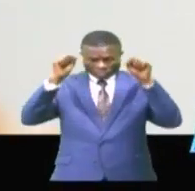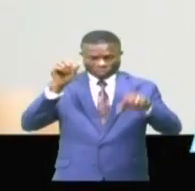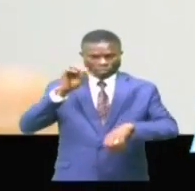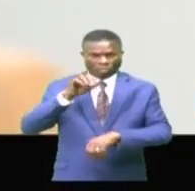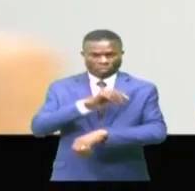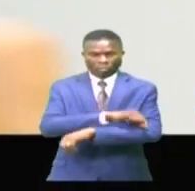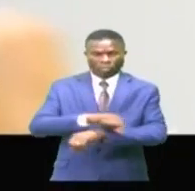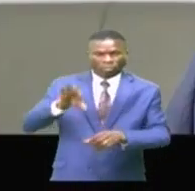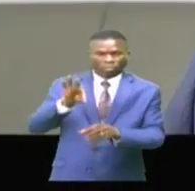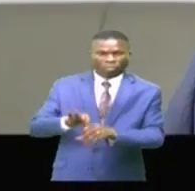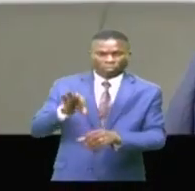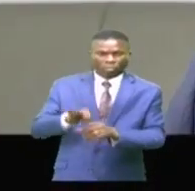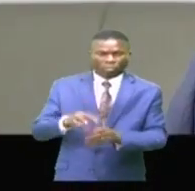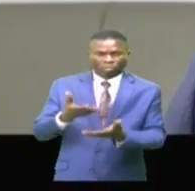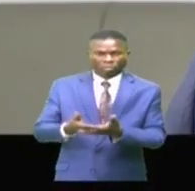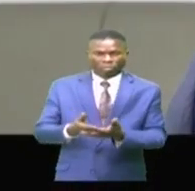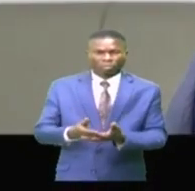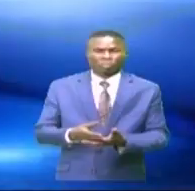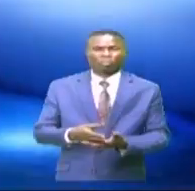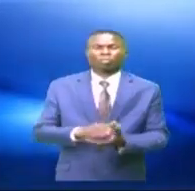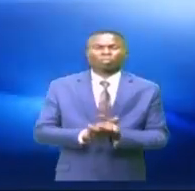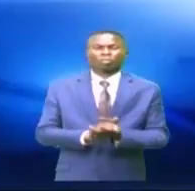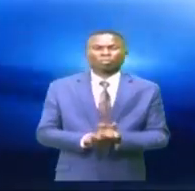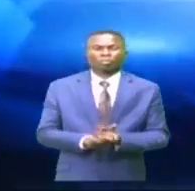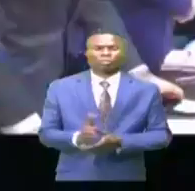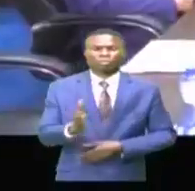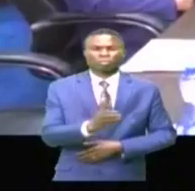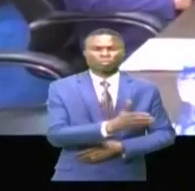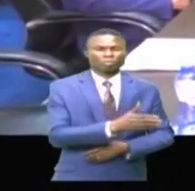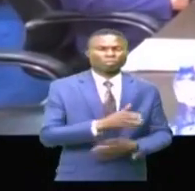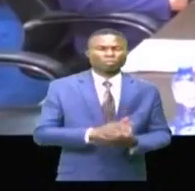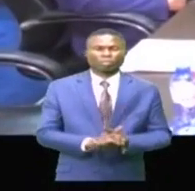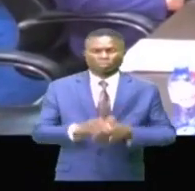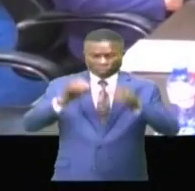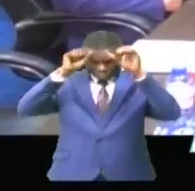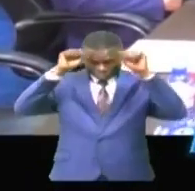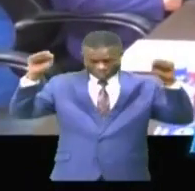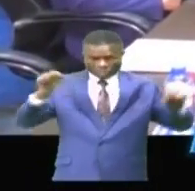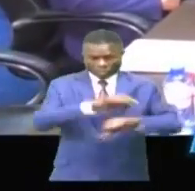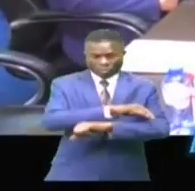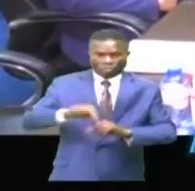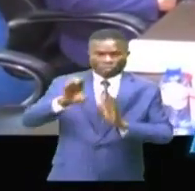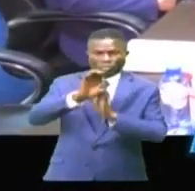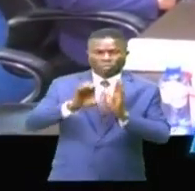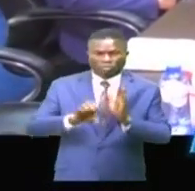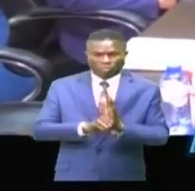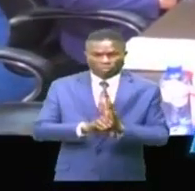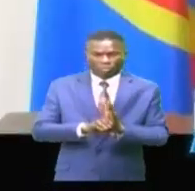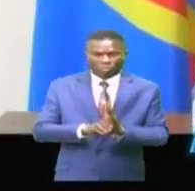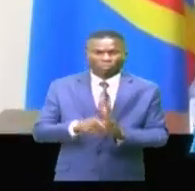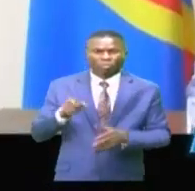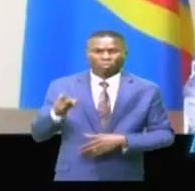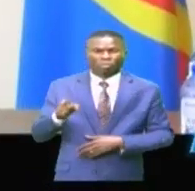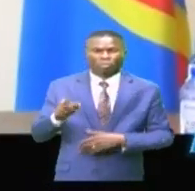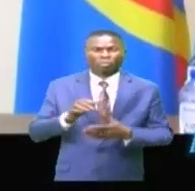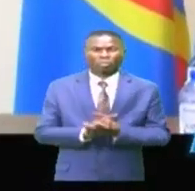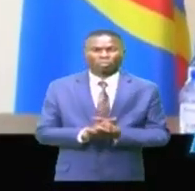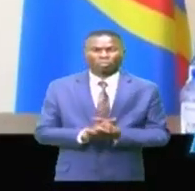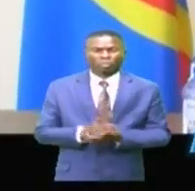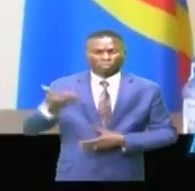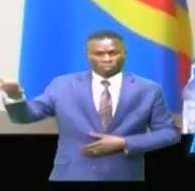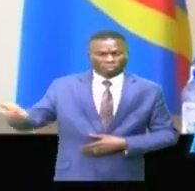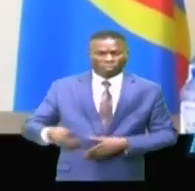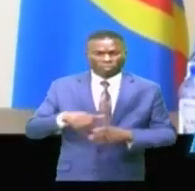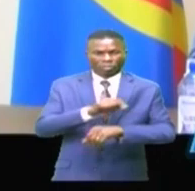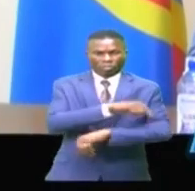bienvenue dans kalimbo et Didi Manar alinga le président de la Cour constitutionnelle Dieudonné camuleta a reçu